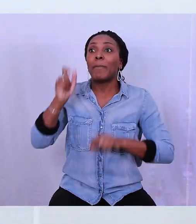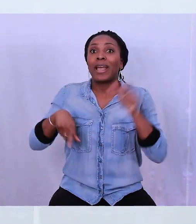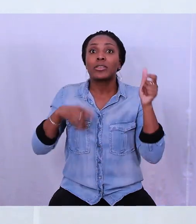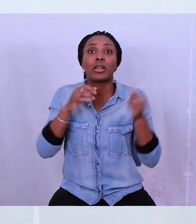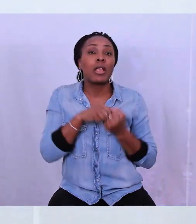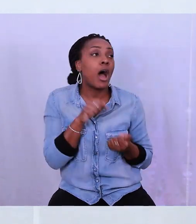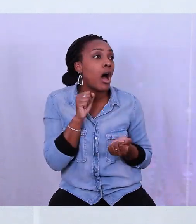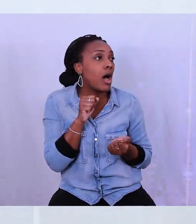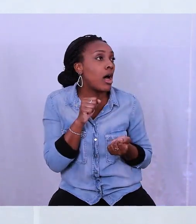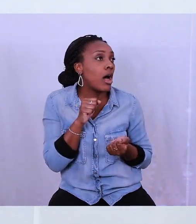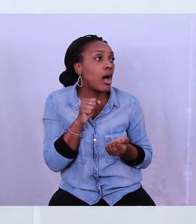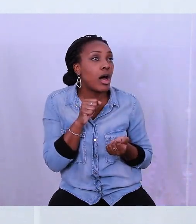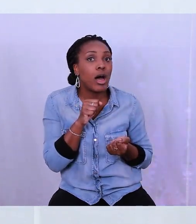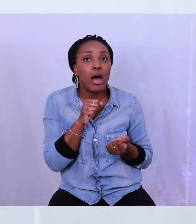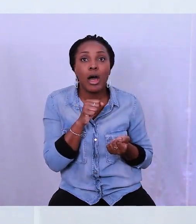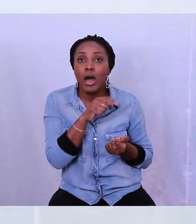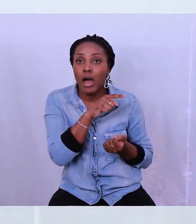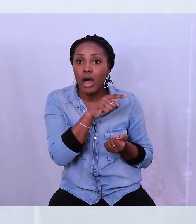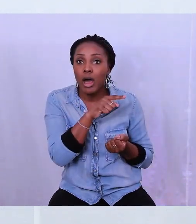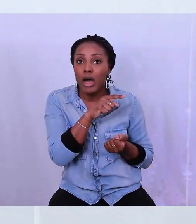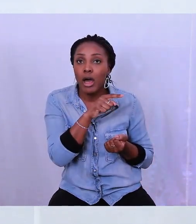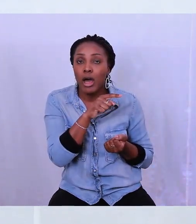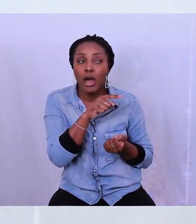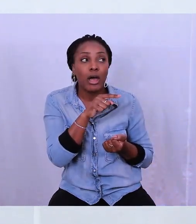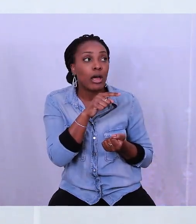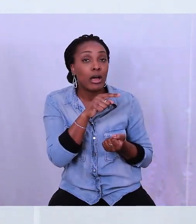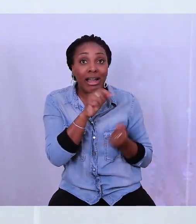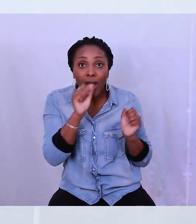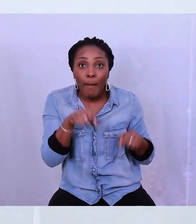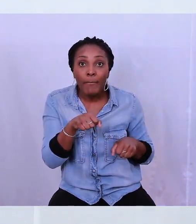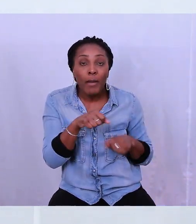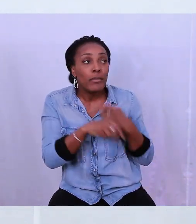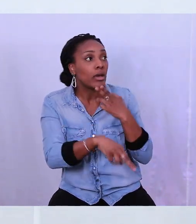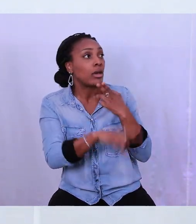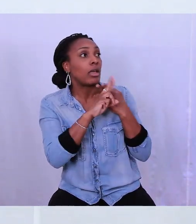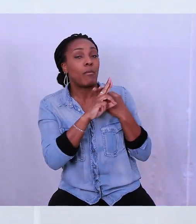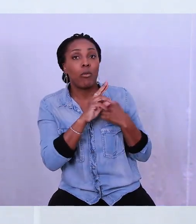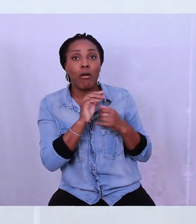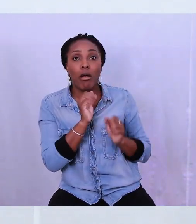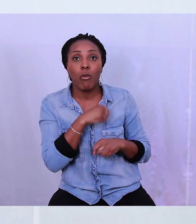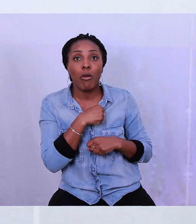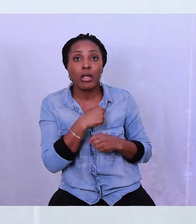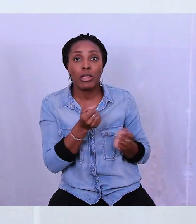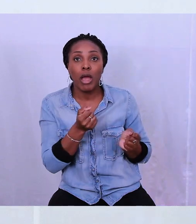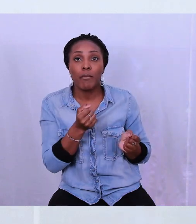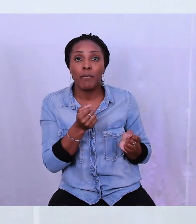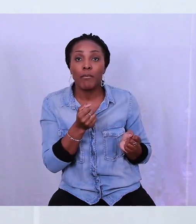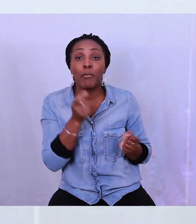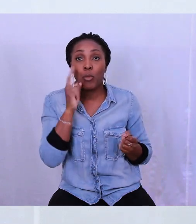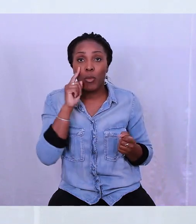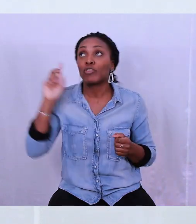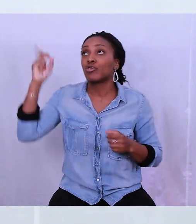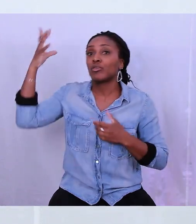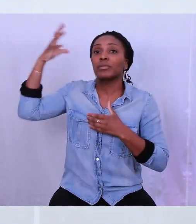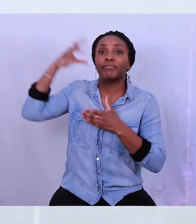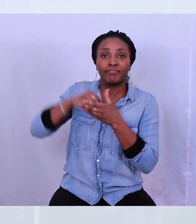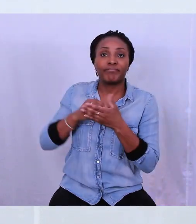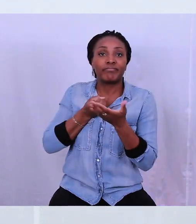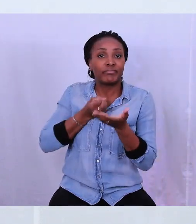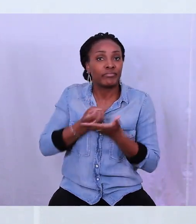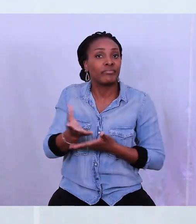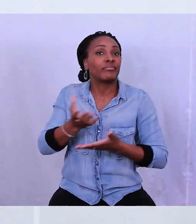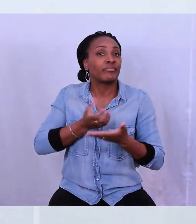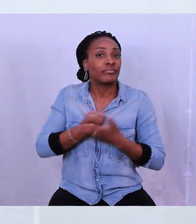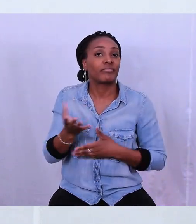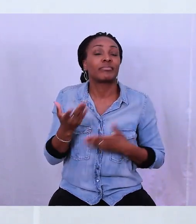étaient bloqués. Ils ne pouvaient pas répondre à Étienne parce que Dieu parlait à travers lui et c'était supérieur à tout ce qu'ils pouvaient